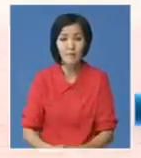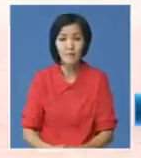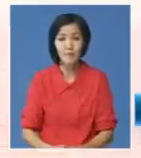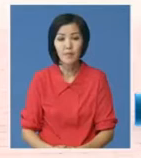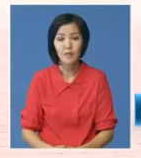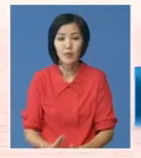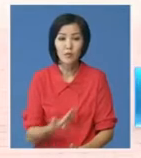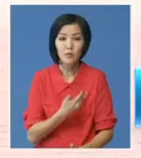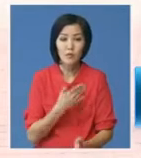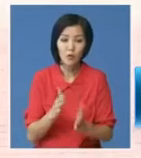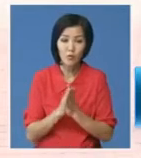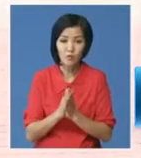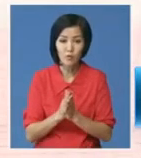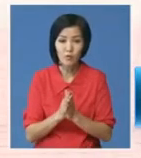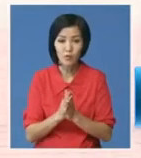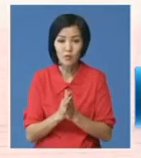бойынша